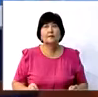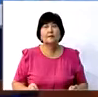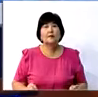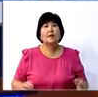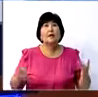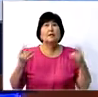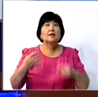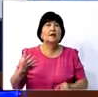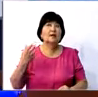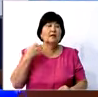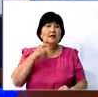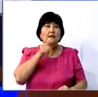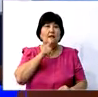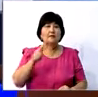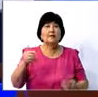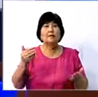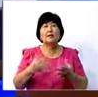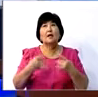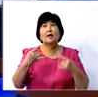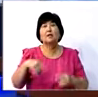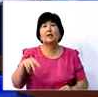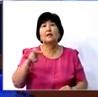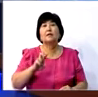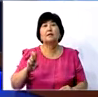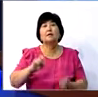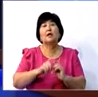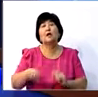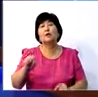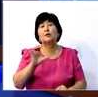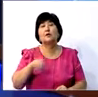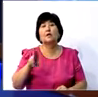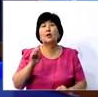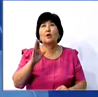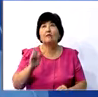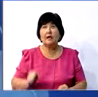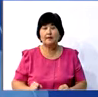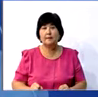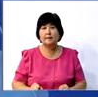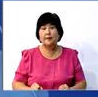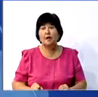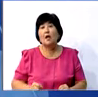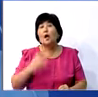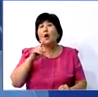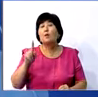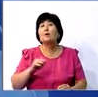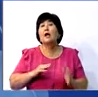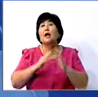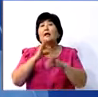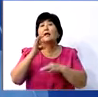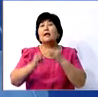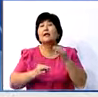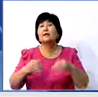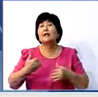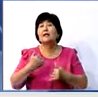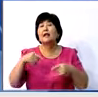На телеканале «Қызылорда» время новостей. Здравствуйте, в студии Лязат Бисекенова, сурдопереводчик Айткуль Садыкова. Музей ракетно-космической техники